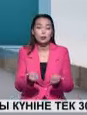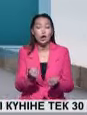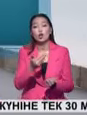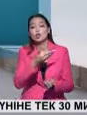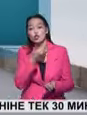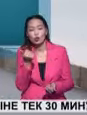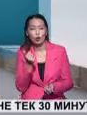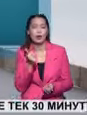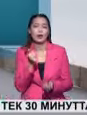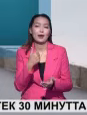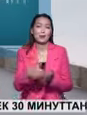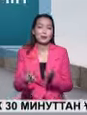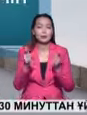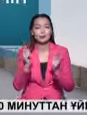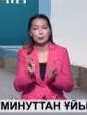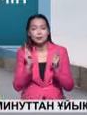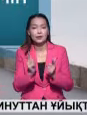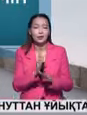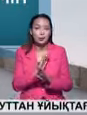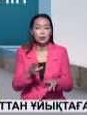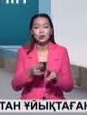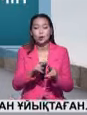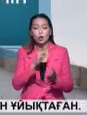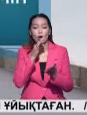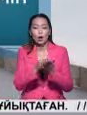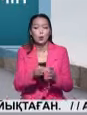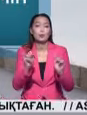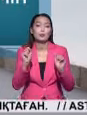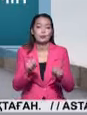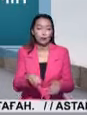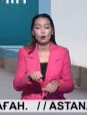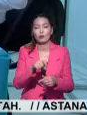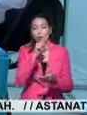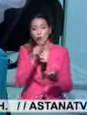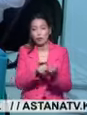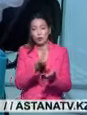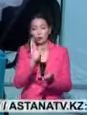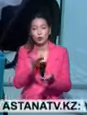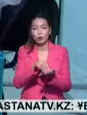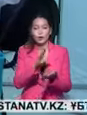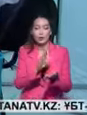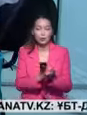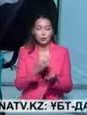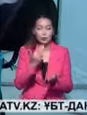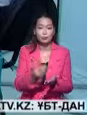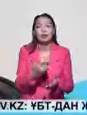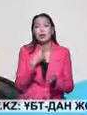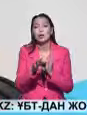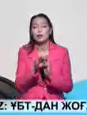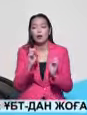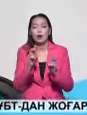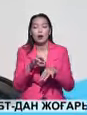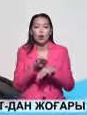немесе «келісемін», «келіспеймін» деп жауап беруге болатын сұрақтар енгізіледі. Референдумның қалай өтіп жатқанын